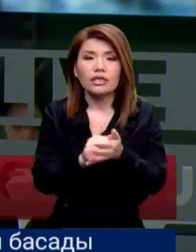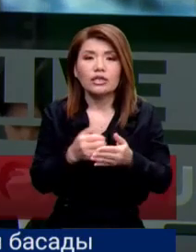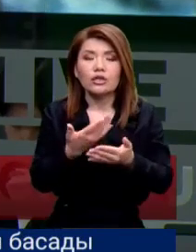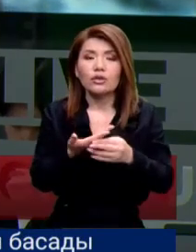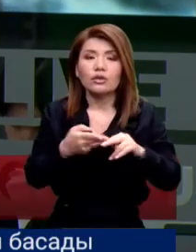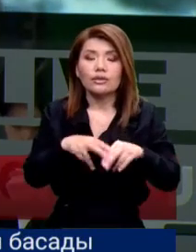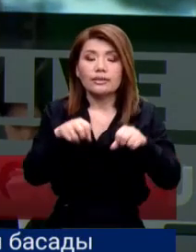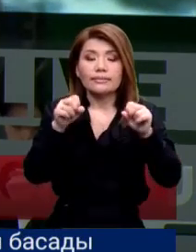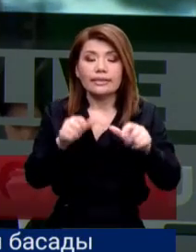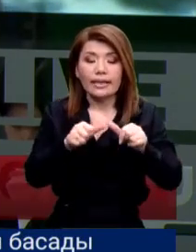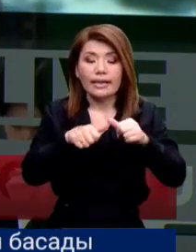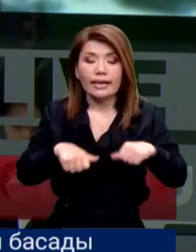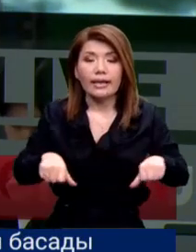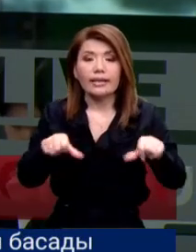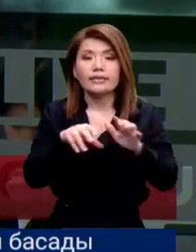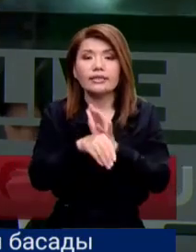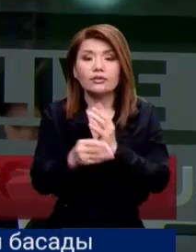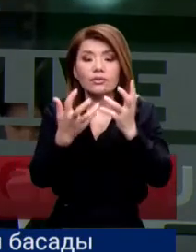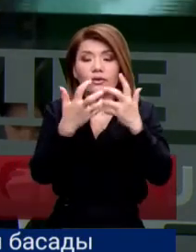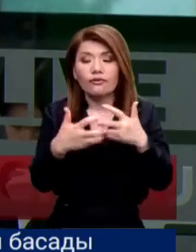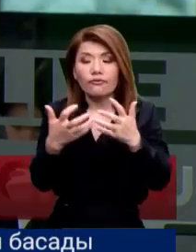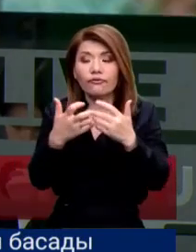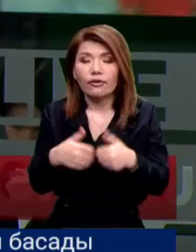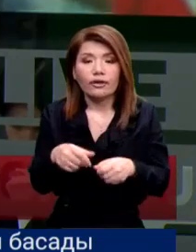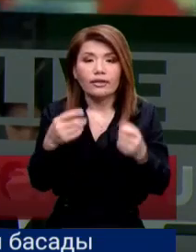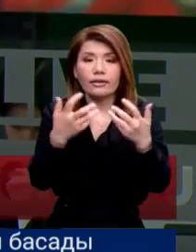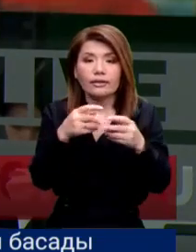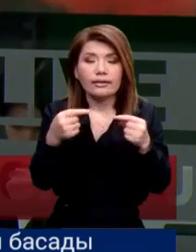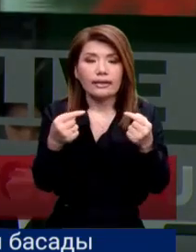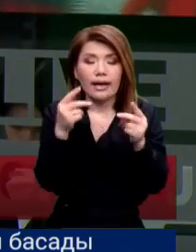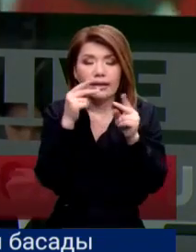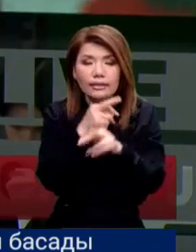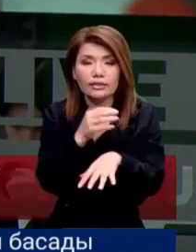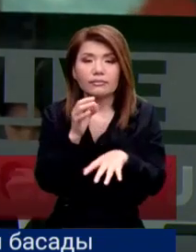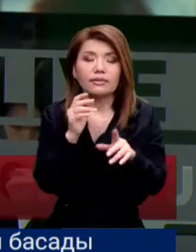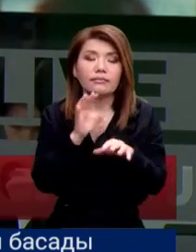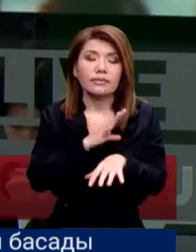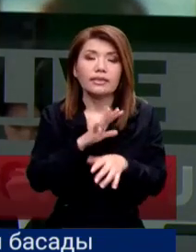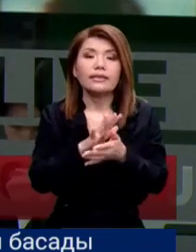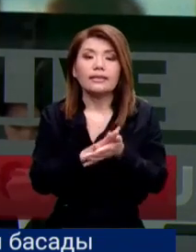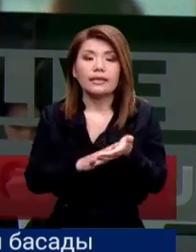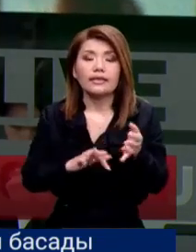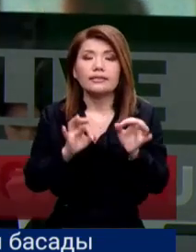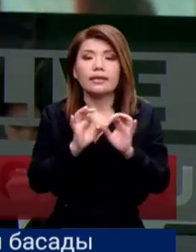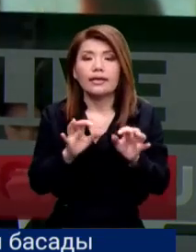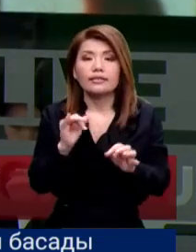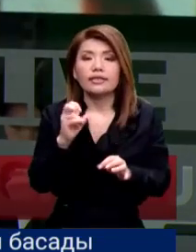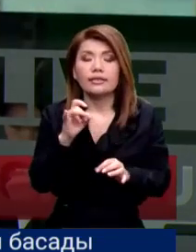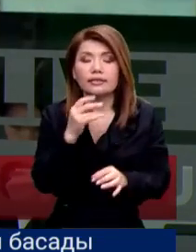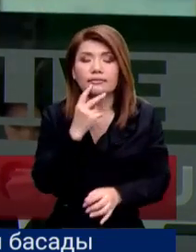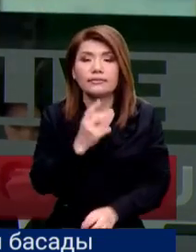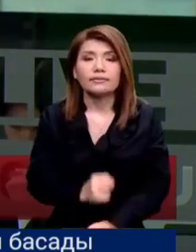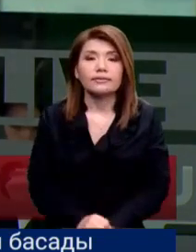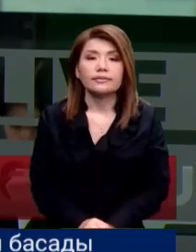сөзінше арнай құрылған комиссия шығынды дұрыс есептемей отыр. Мәселенің мән-жайына Мақсұт Жарылқасынұлы үңілген